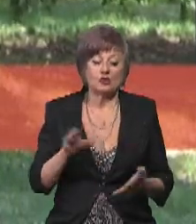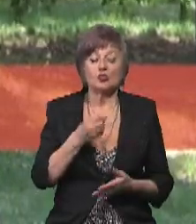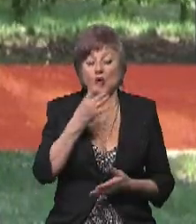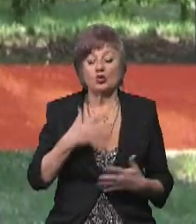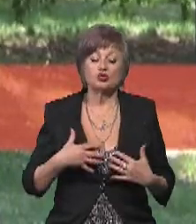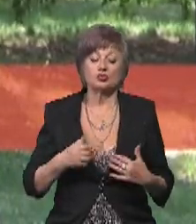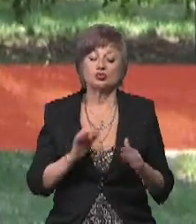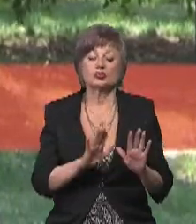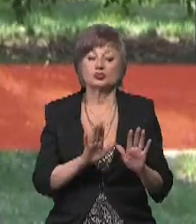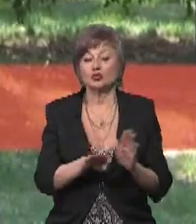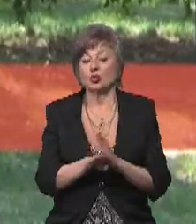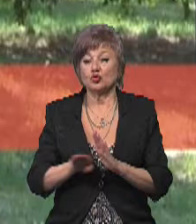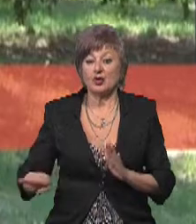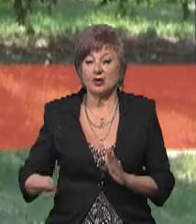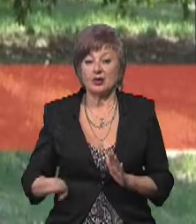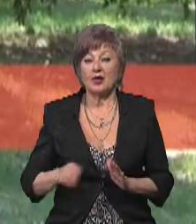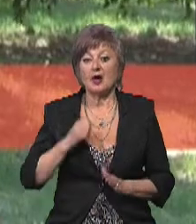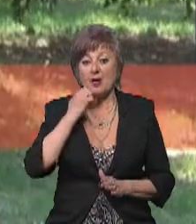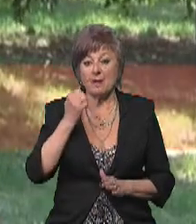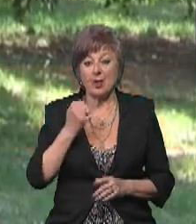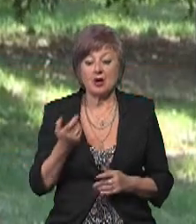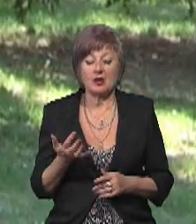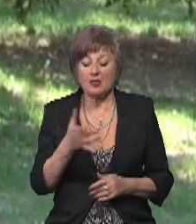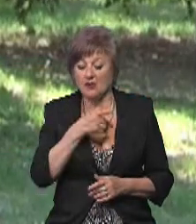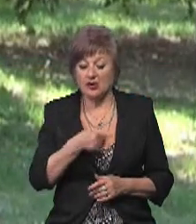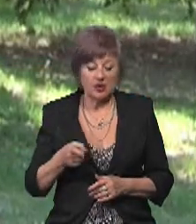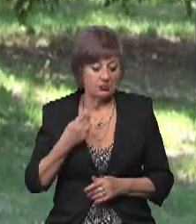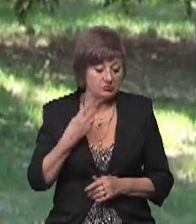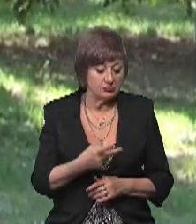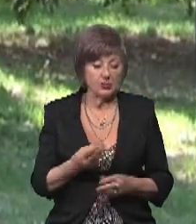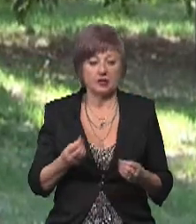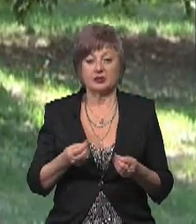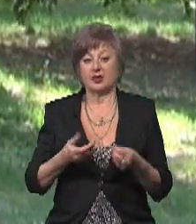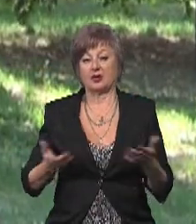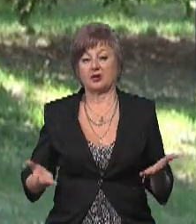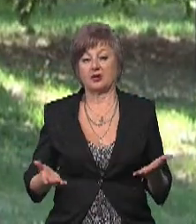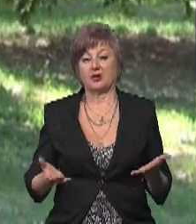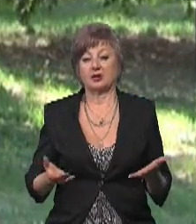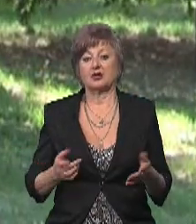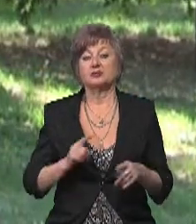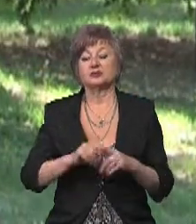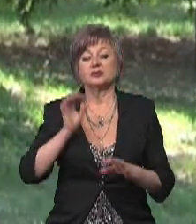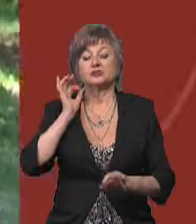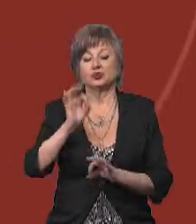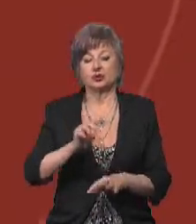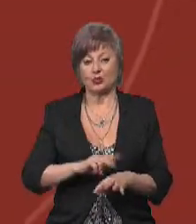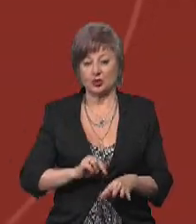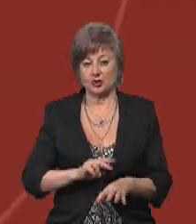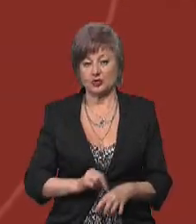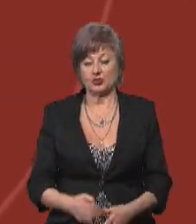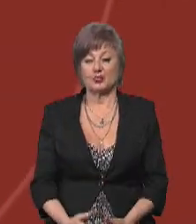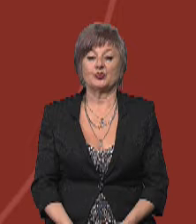здоров'я і пішли з квартири. Бабуся через деякий час побачила, що пропали гроші та звернулася в патрульну поліцію.